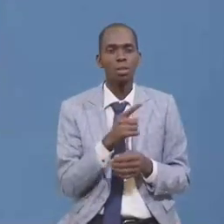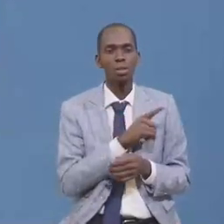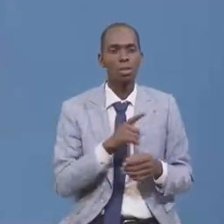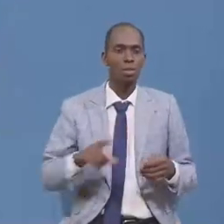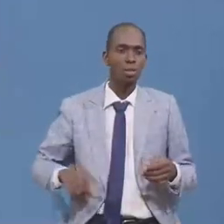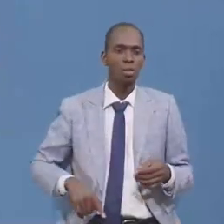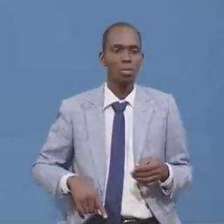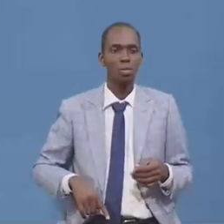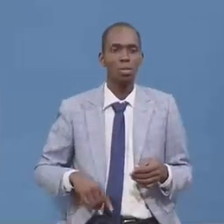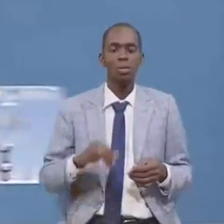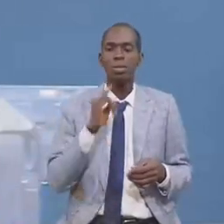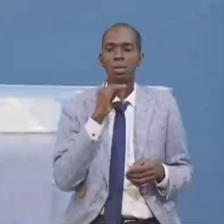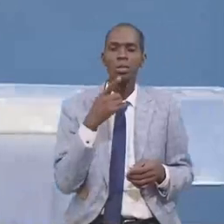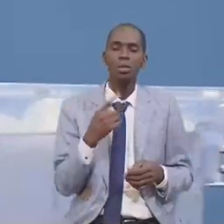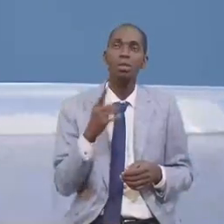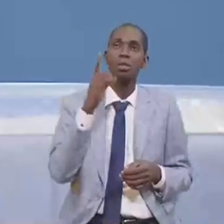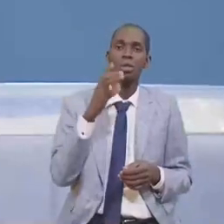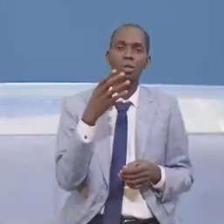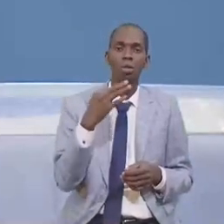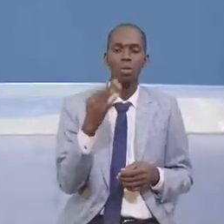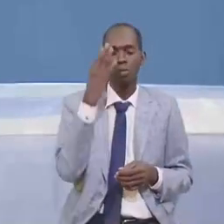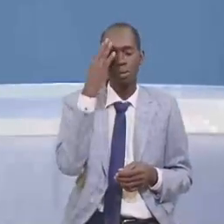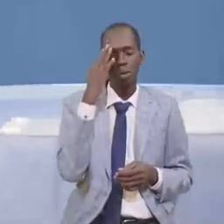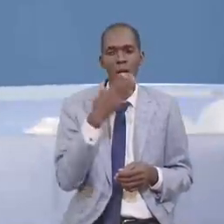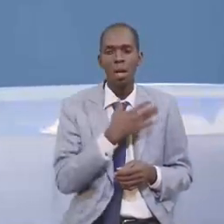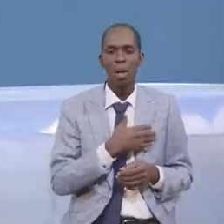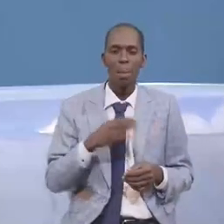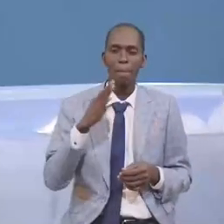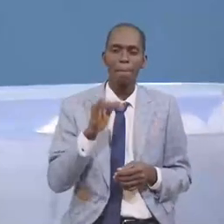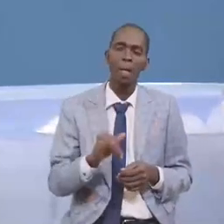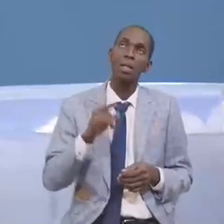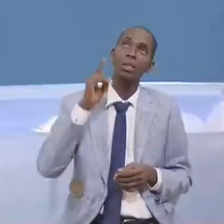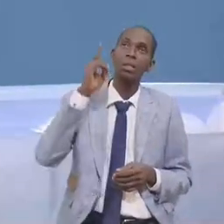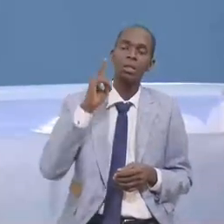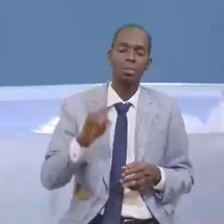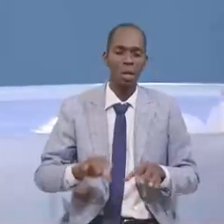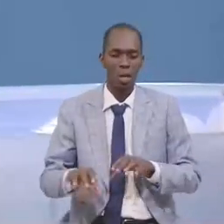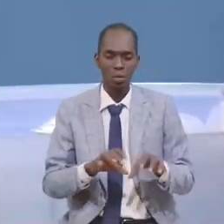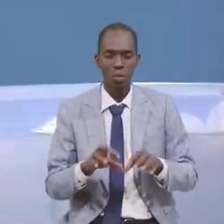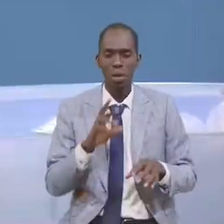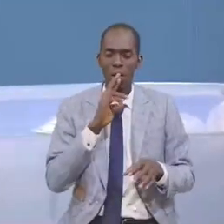Actions are weighed. ఆయన ద్వారా మన చర్యలన్నీ కూడా తూకము వేయబడతాయి.